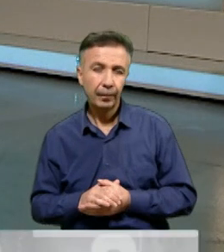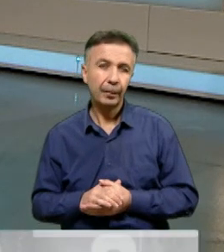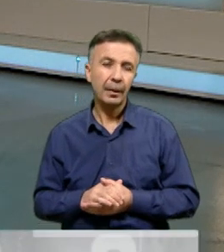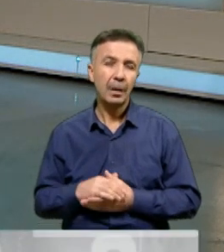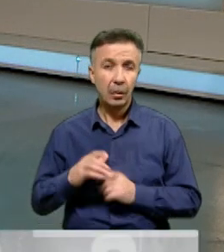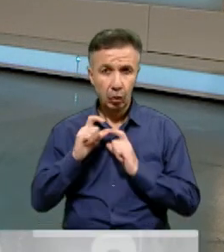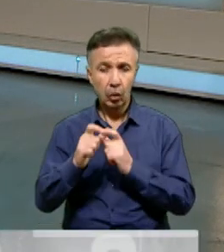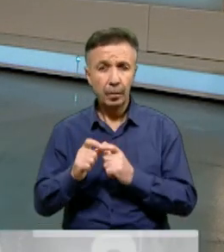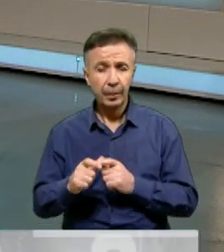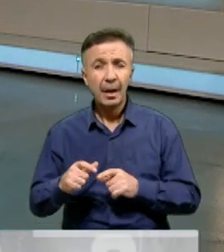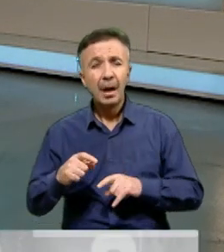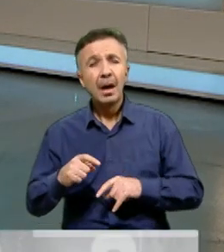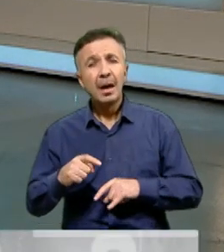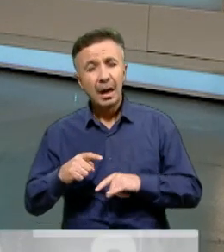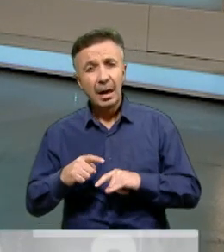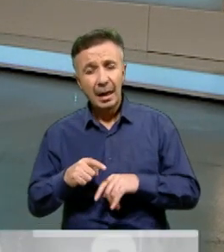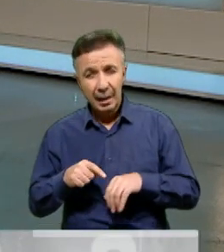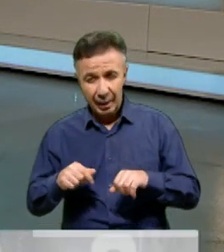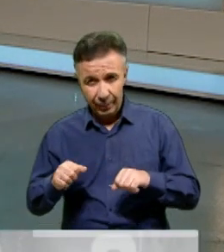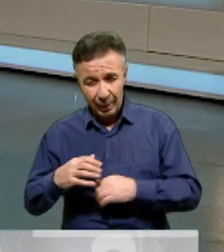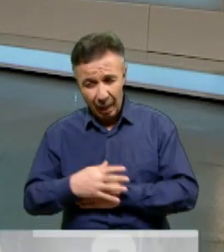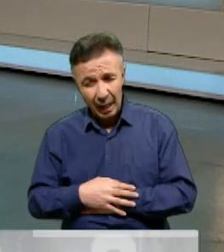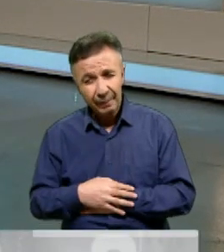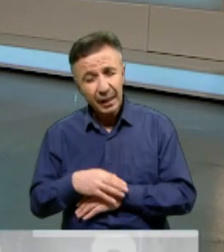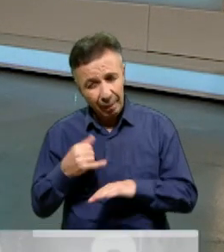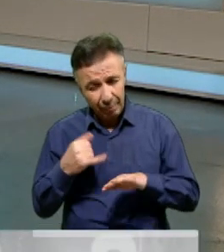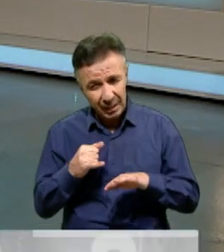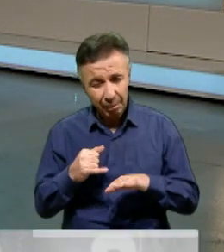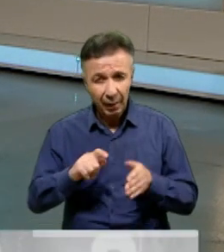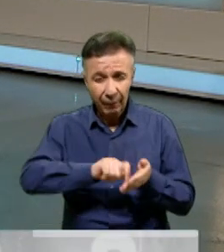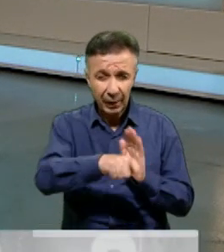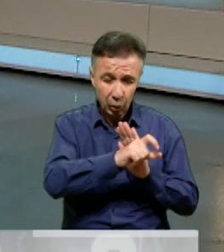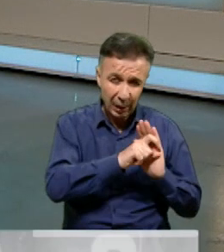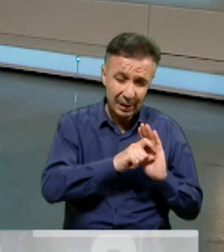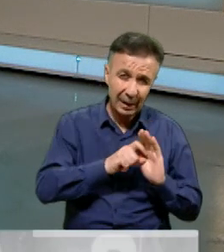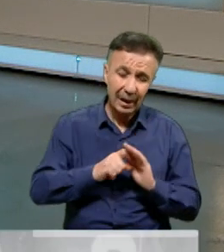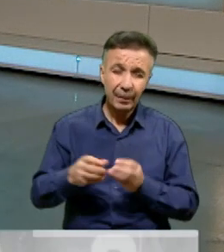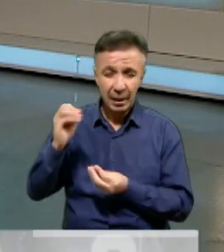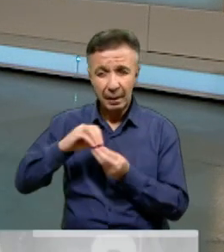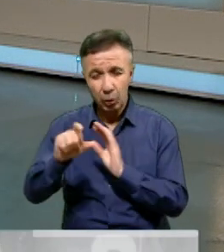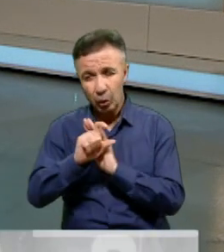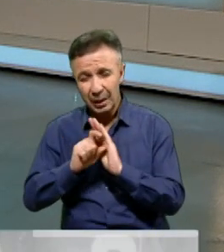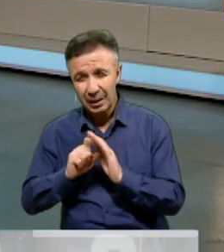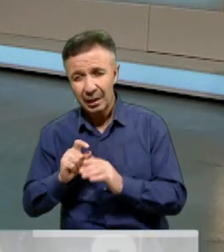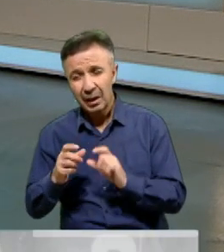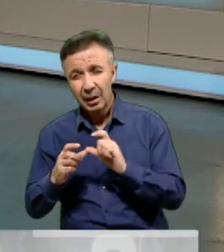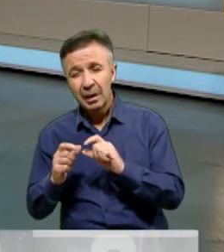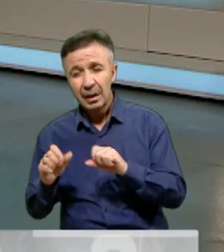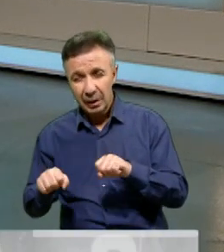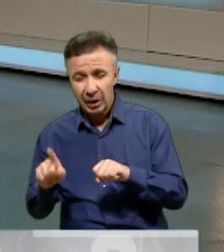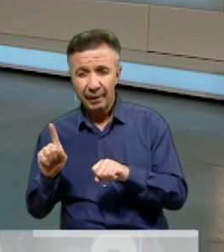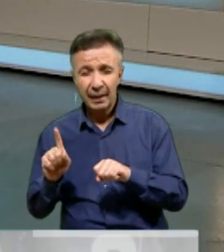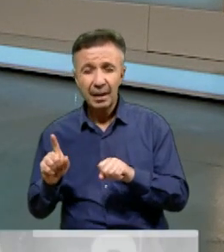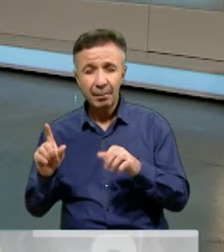hocam, Hanefi mezhebindeki İmam Efendi Fatiha suresi ile Zamm-ı sure arasında Şafiler gibi beklese ortalama 7 saniye gibi